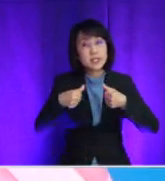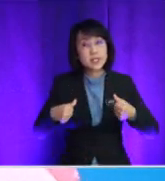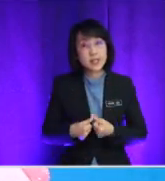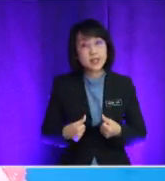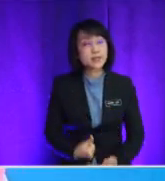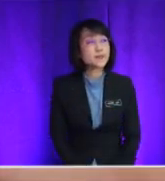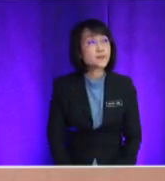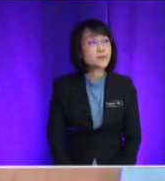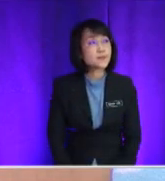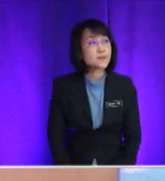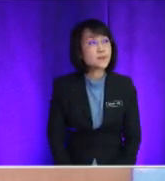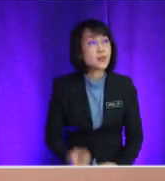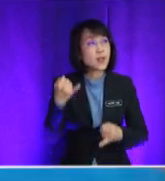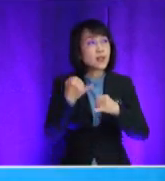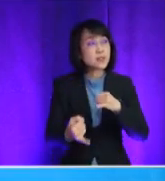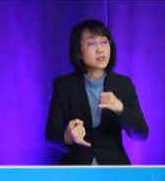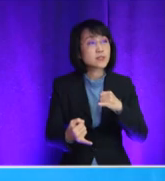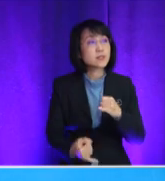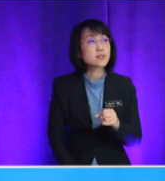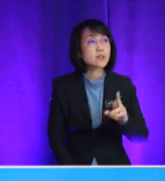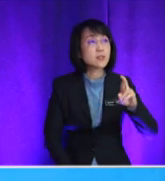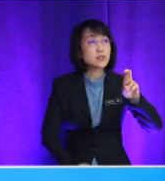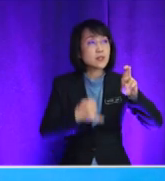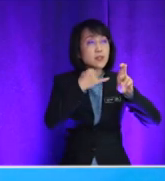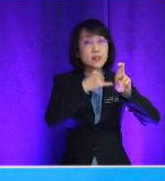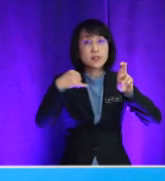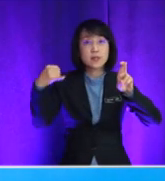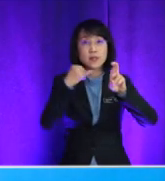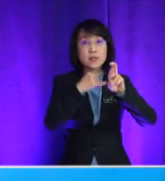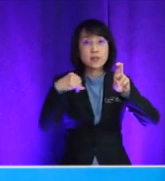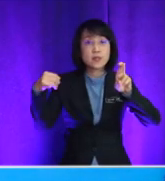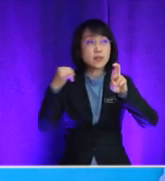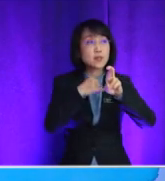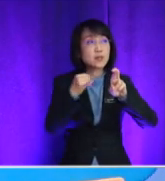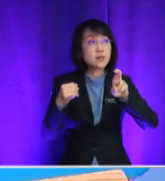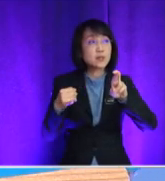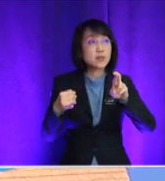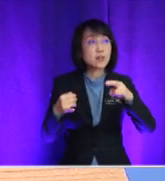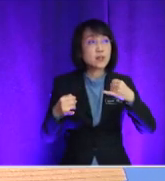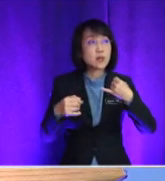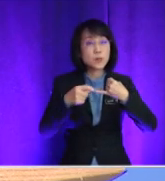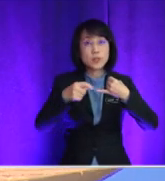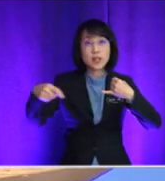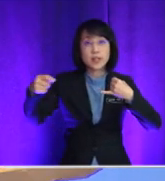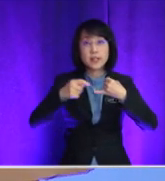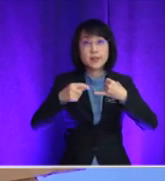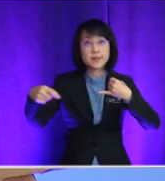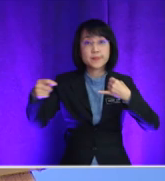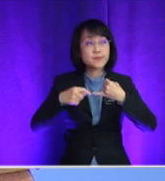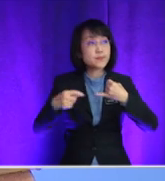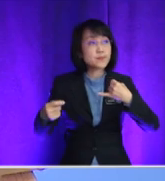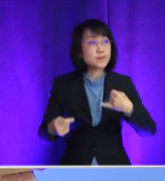dan jelas sekali yang terakhir adalah riben ataupun kita gunakan tali ya ini rebin atau